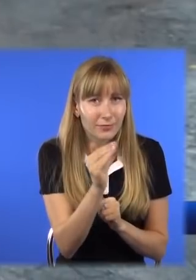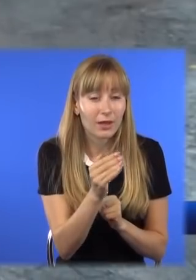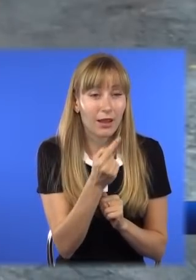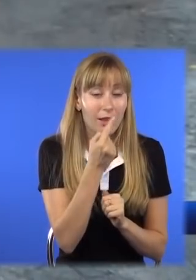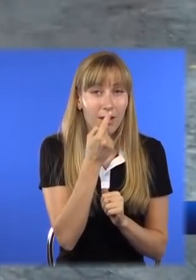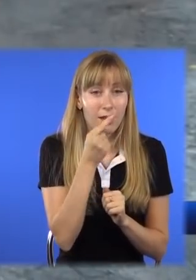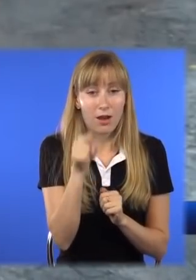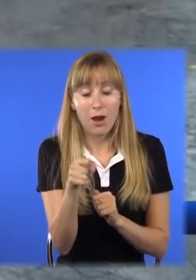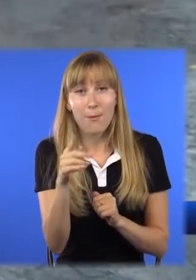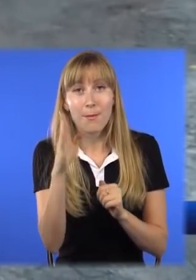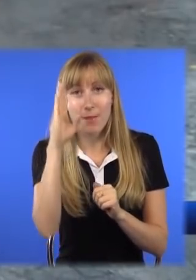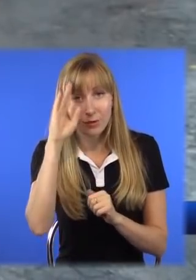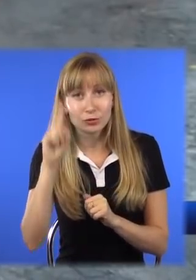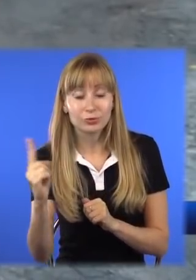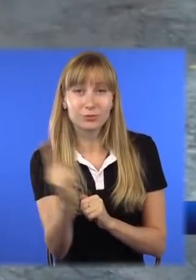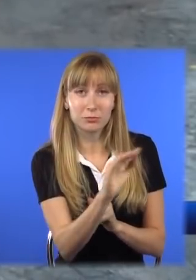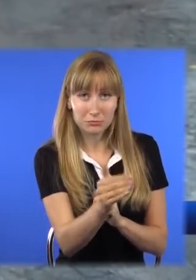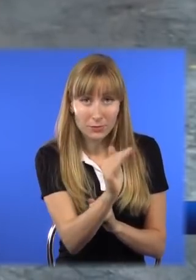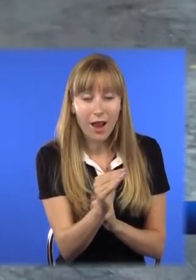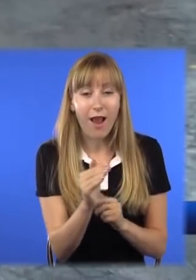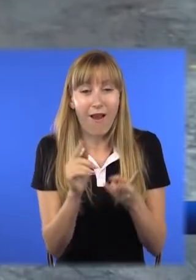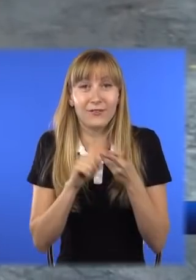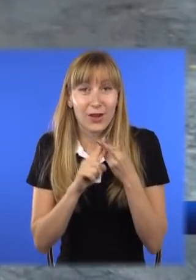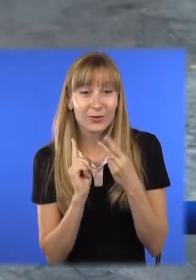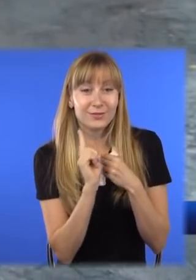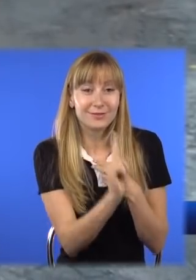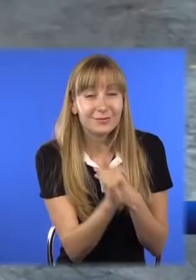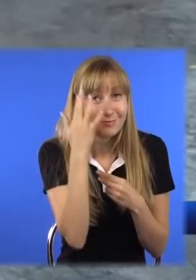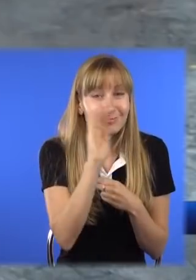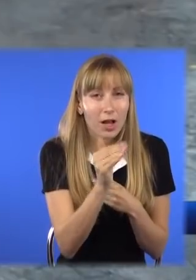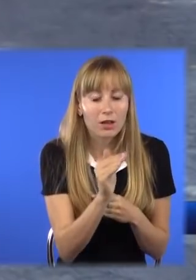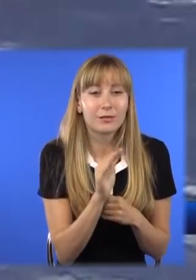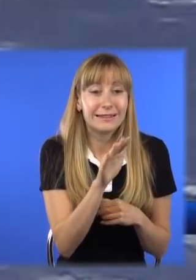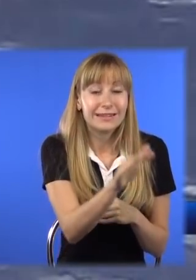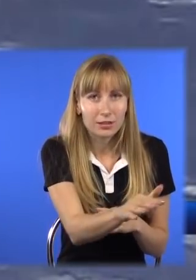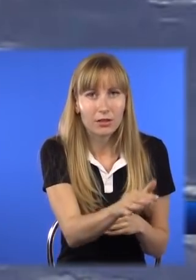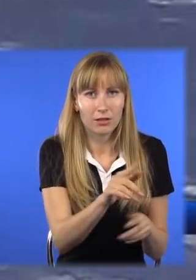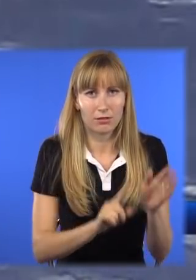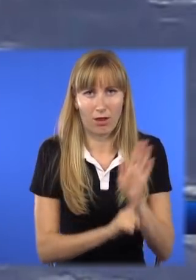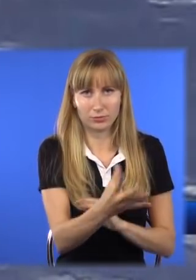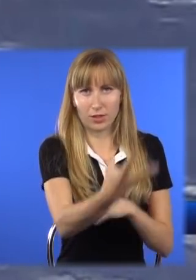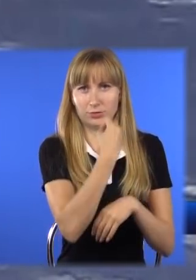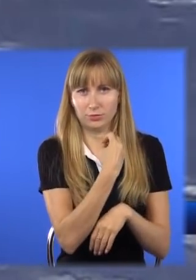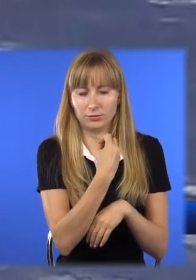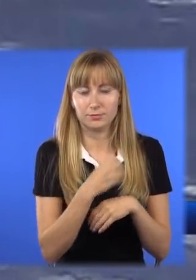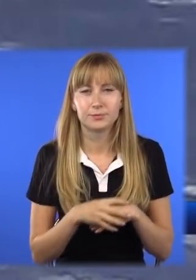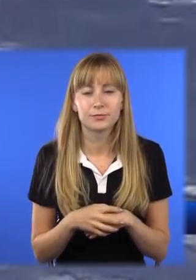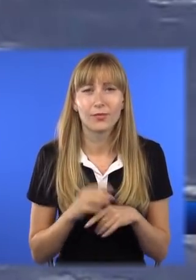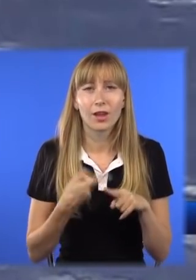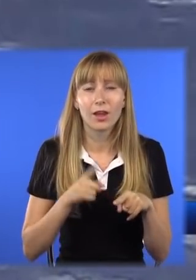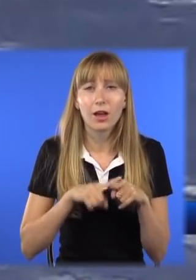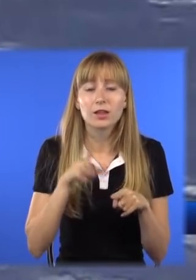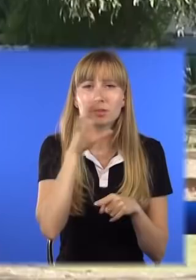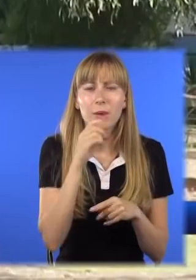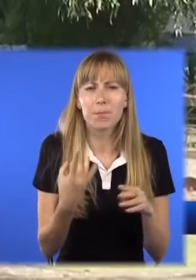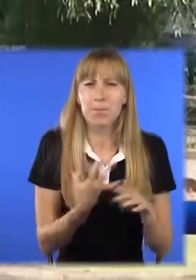Он подошел, тоже хотел ее погладить, протянул руку, и она на него набросилась. Цей собака нападає не вперше, запевняють